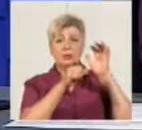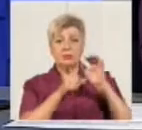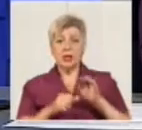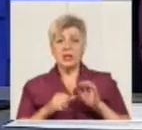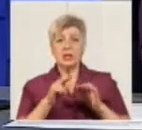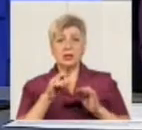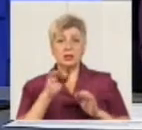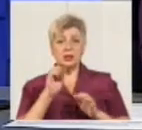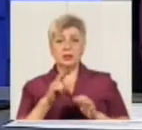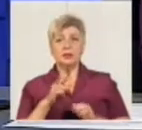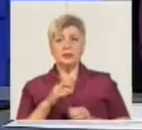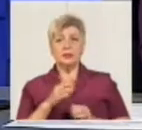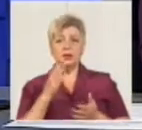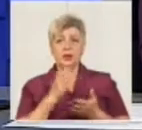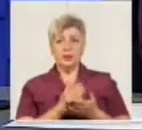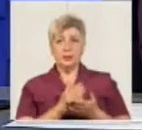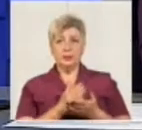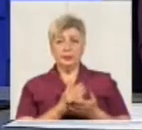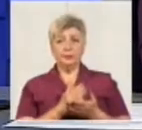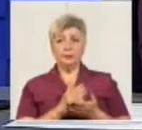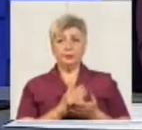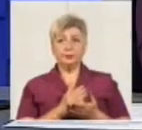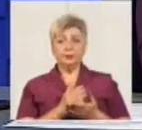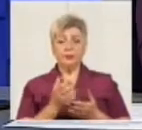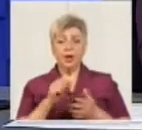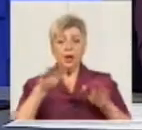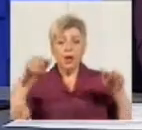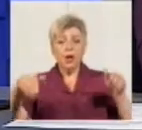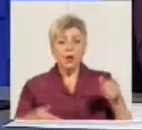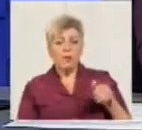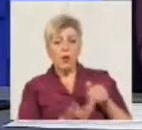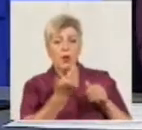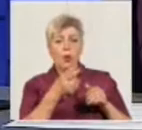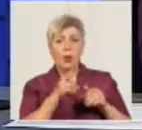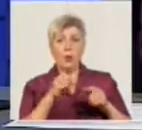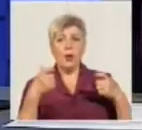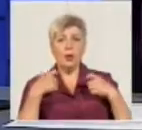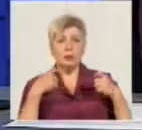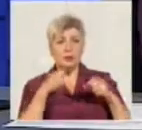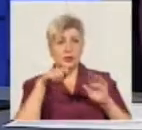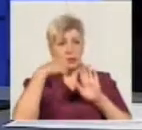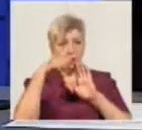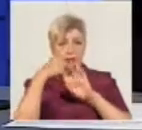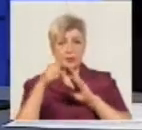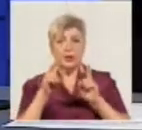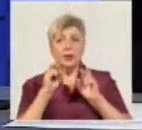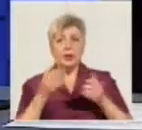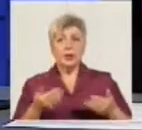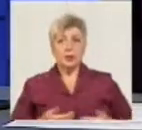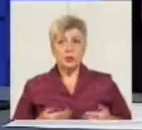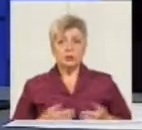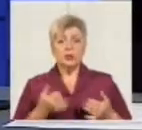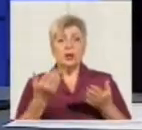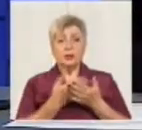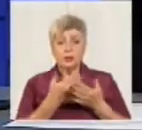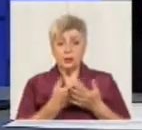військових. Є і в окопах знімають режисери, як живуть наші захисники і захисниці. Стрічок